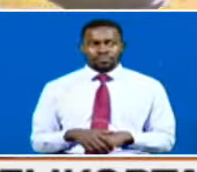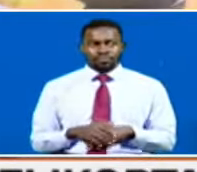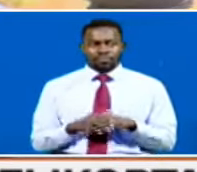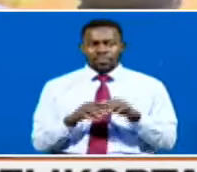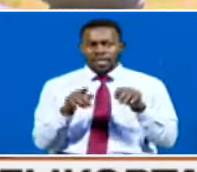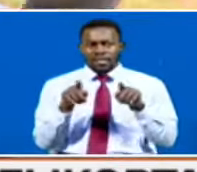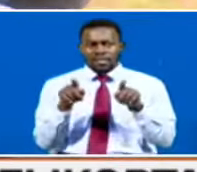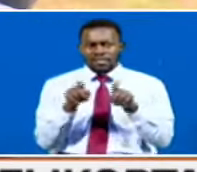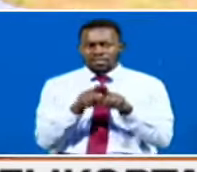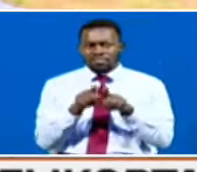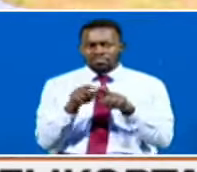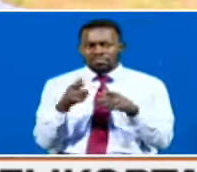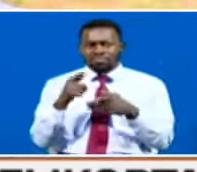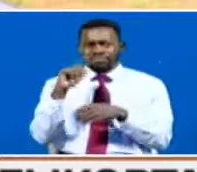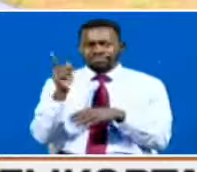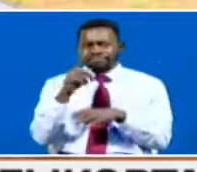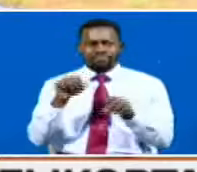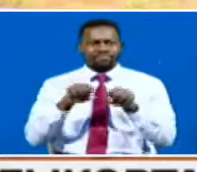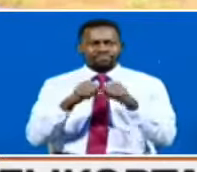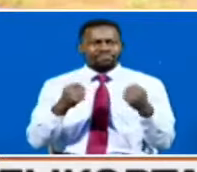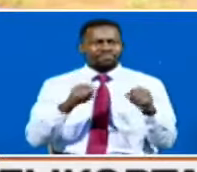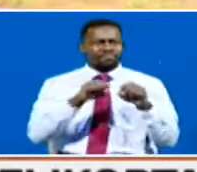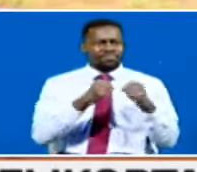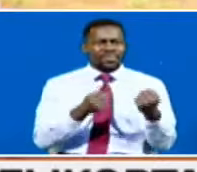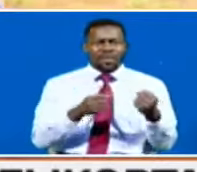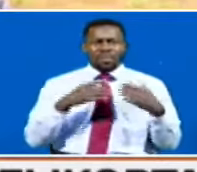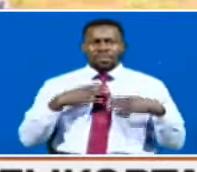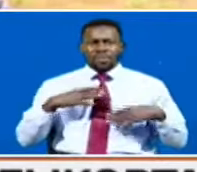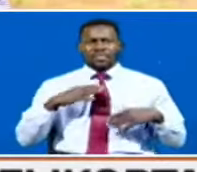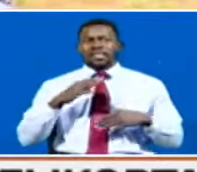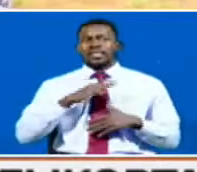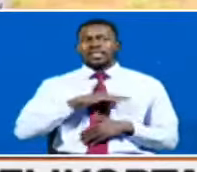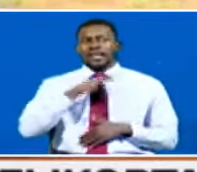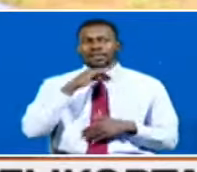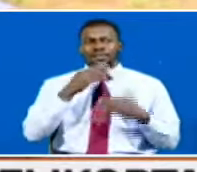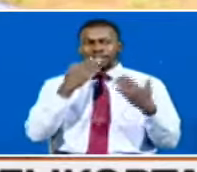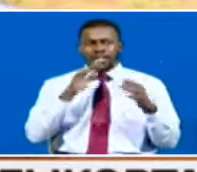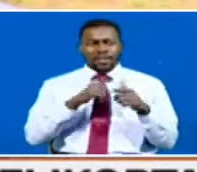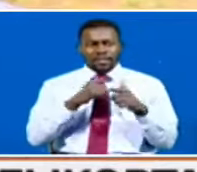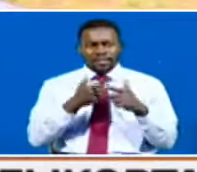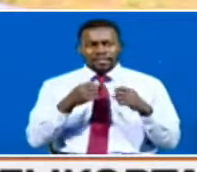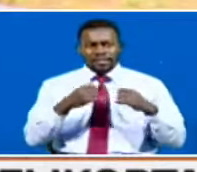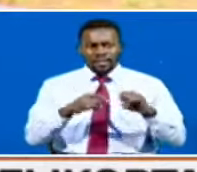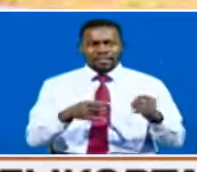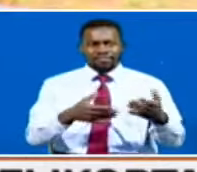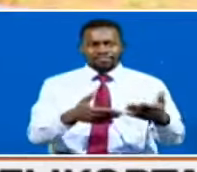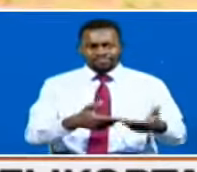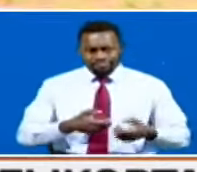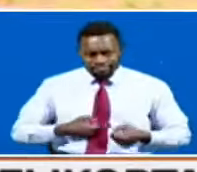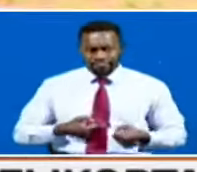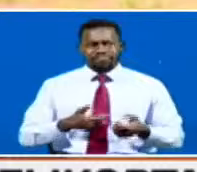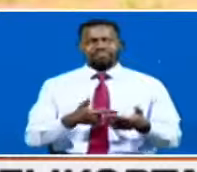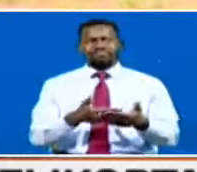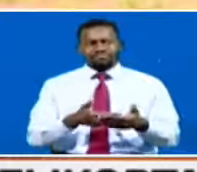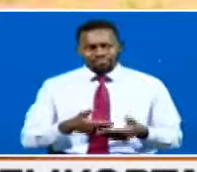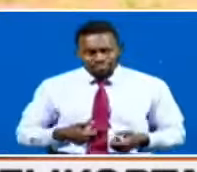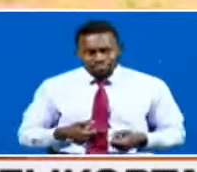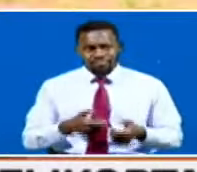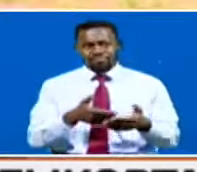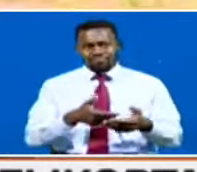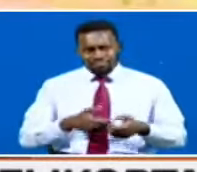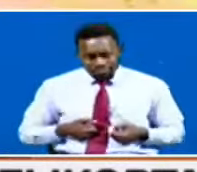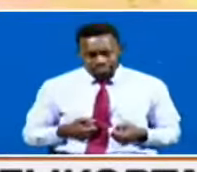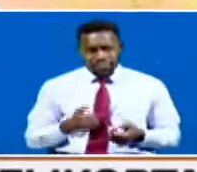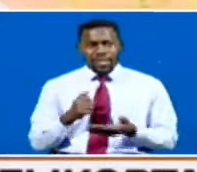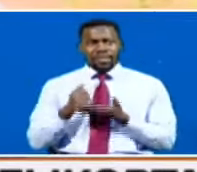imetambaa imefunjika na watu wametupwa kupitia dirisha wako chini, tukafuruta tukaingia kwa moto tukafuruta wa